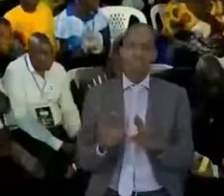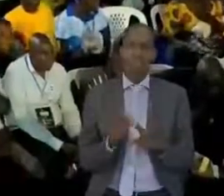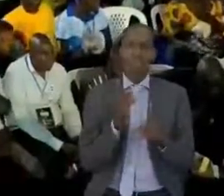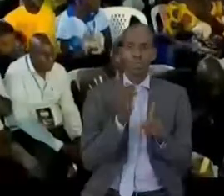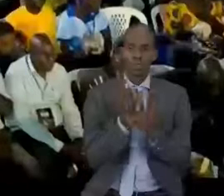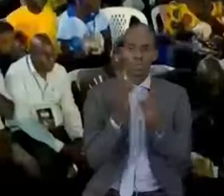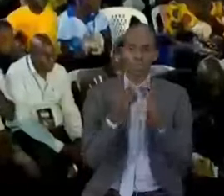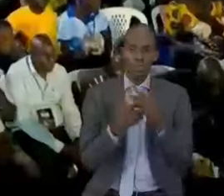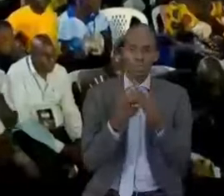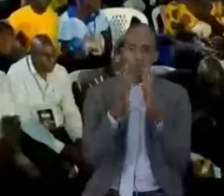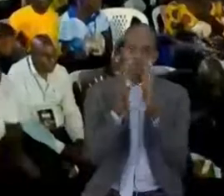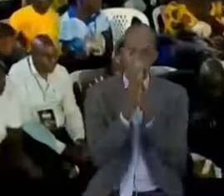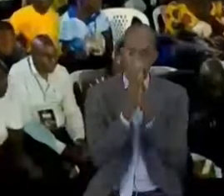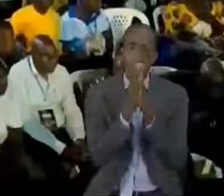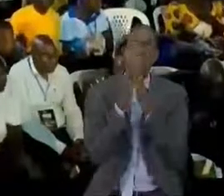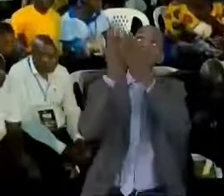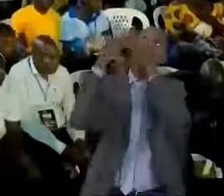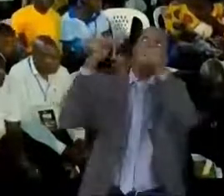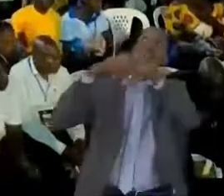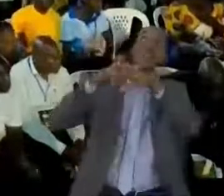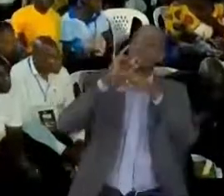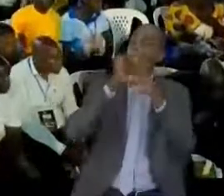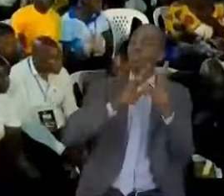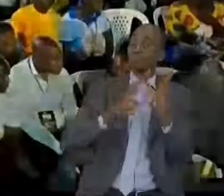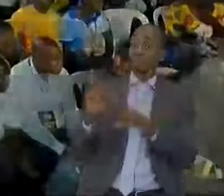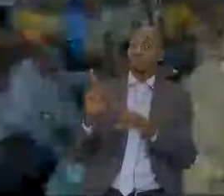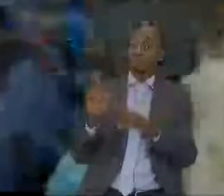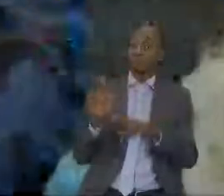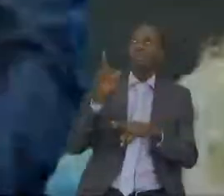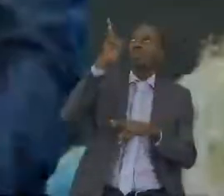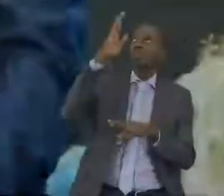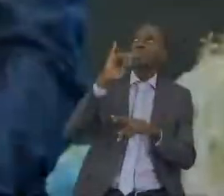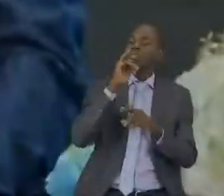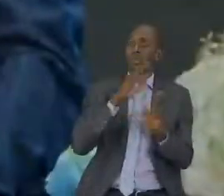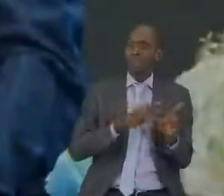Prépare-toi. Le ciel est prêt. L'homme de Dieu est prêt.